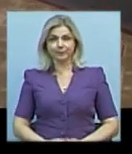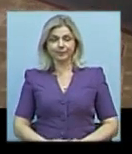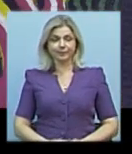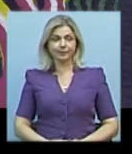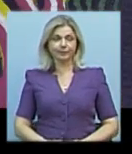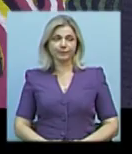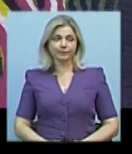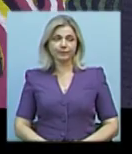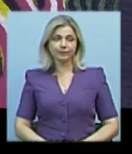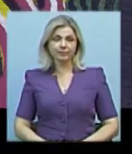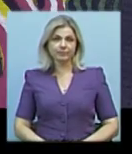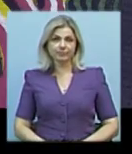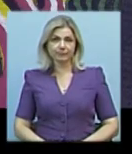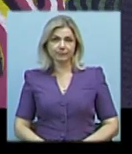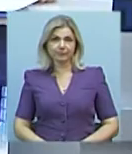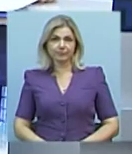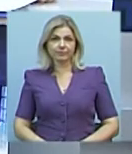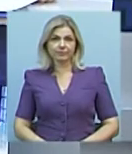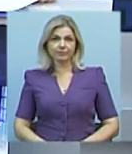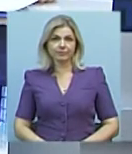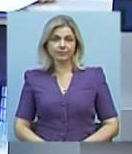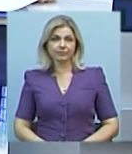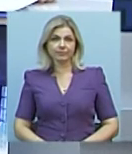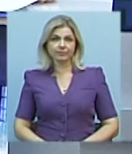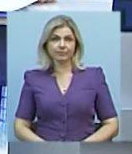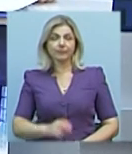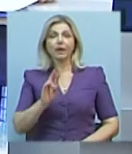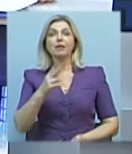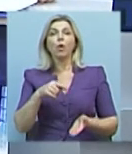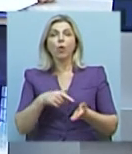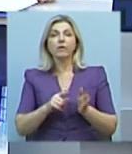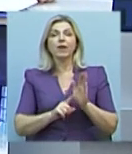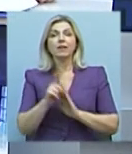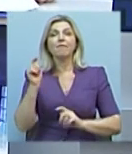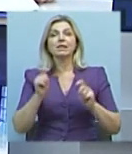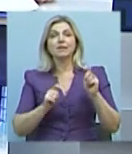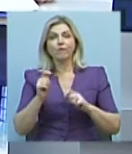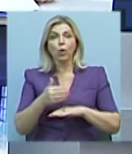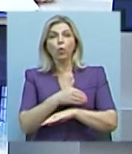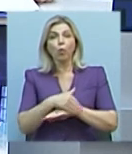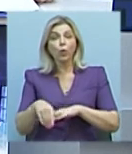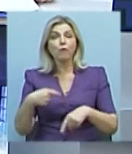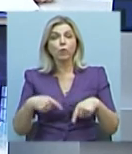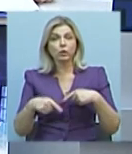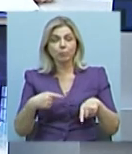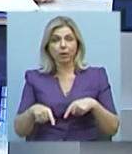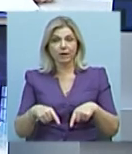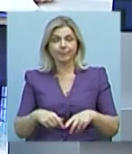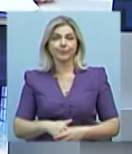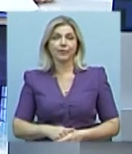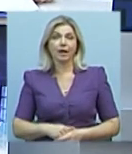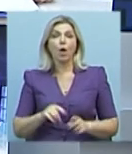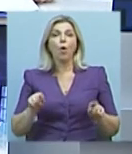Пан, телевізійні новини Миколаївщини. У Миколаєві стартував фестиваль вуличного футболу «Street Food